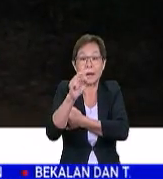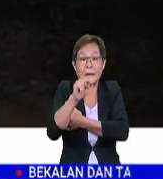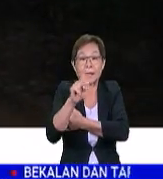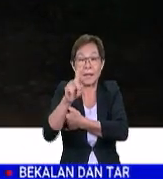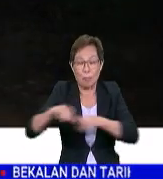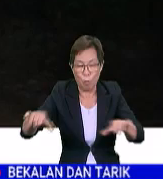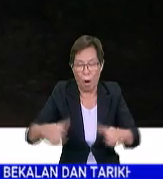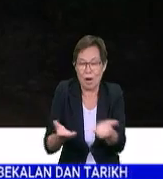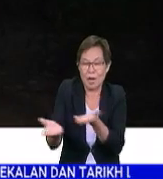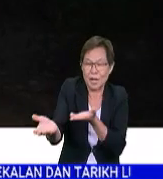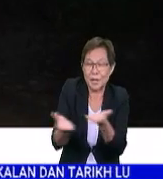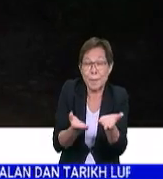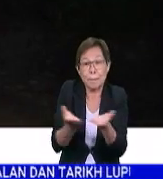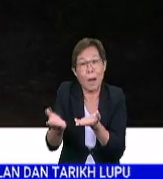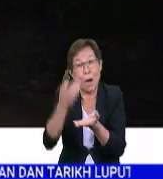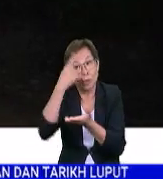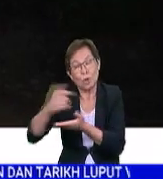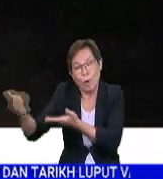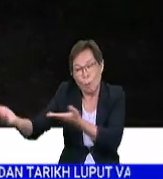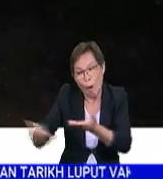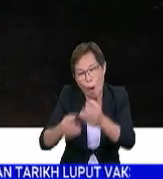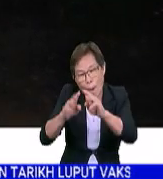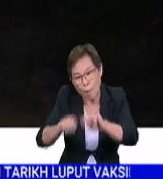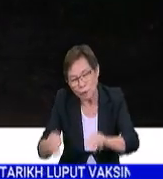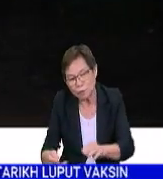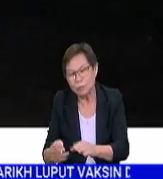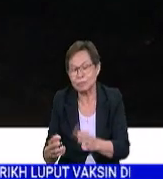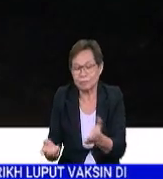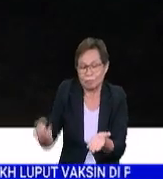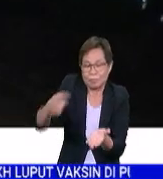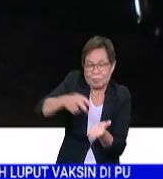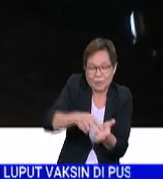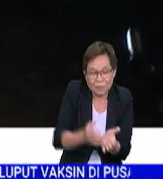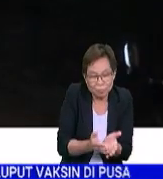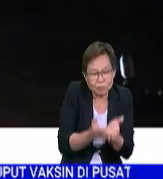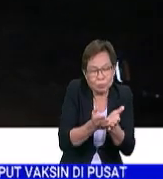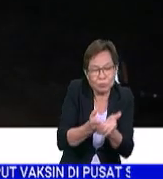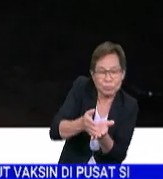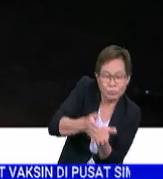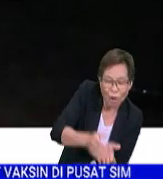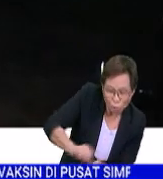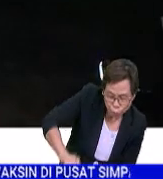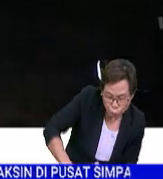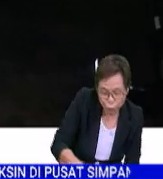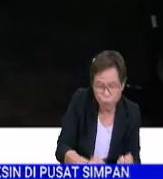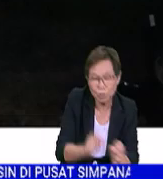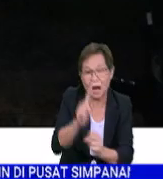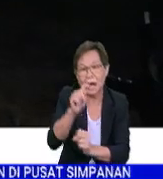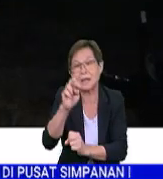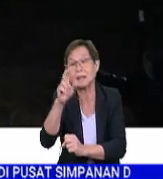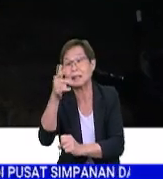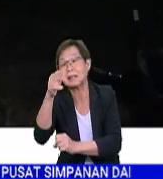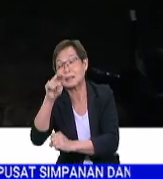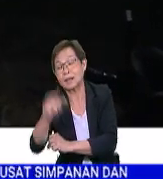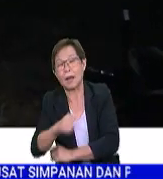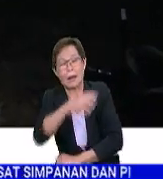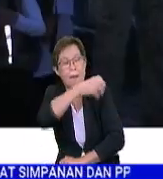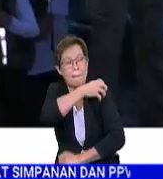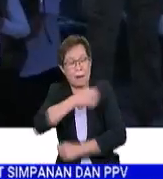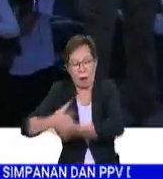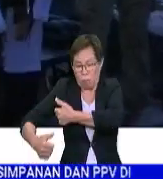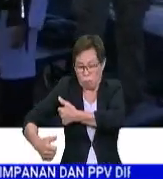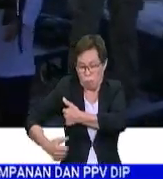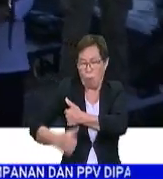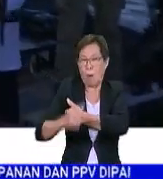menjalankan klikmart facti membawa Plaza terbabit menyebrang Sungai triangle pegawai pemerintah 15 Salem